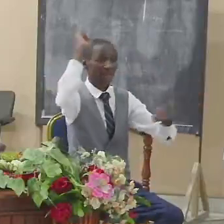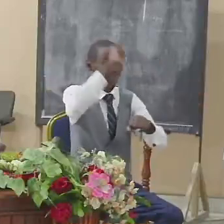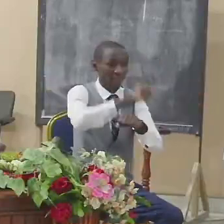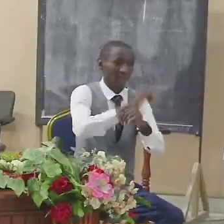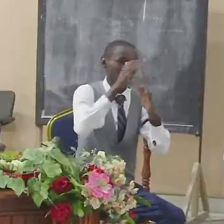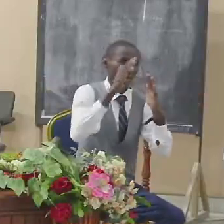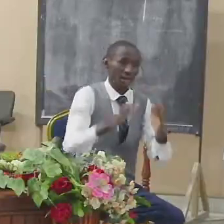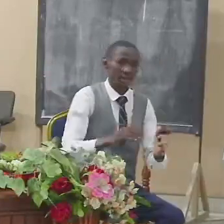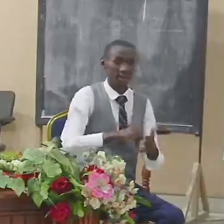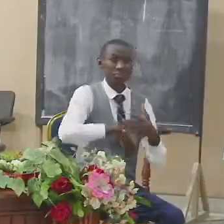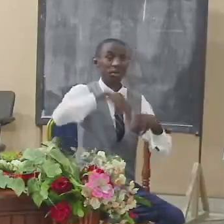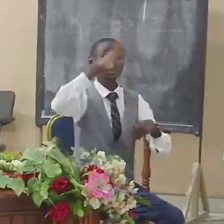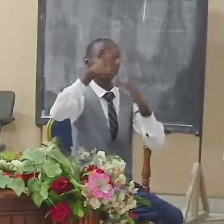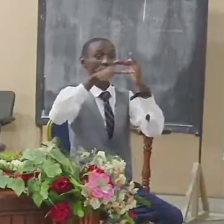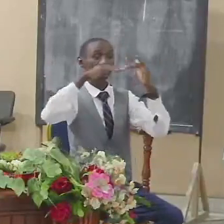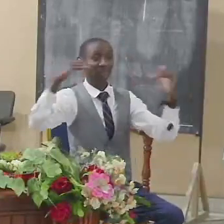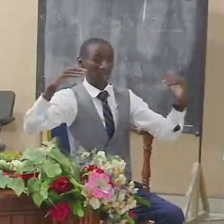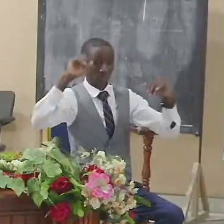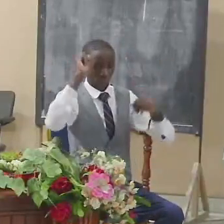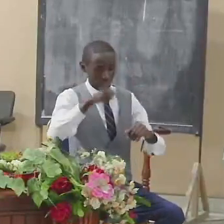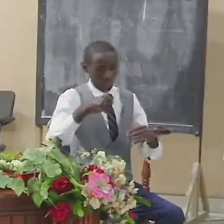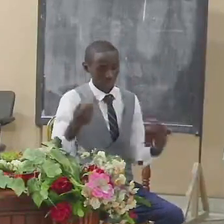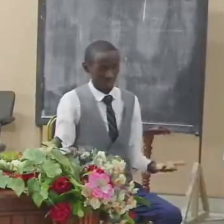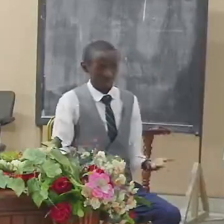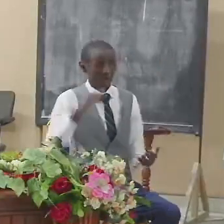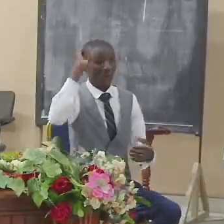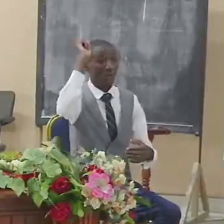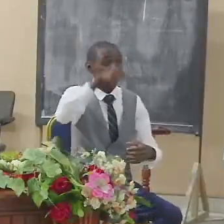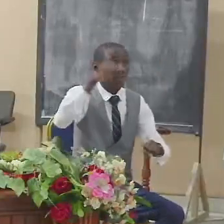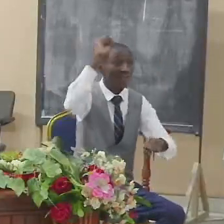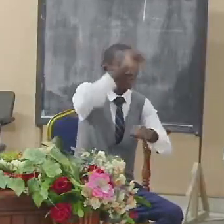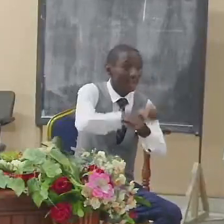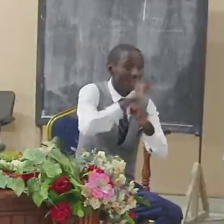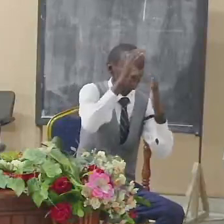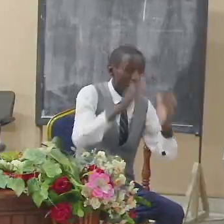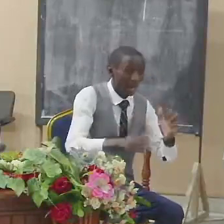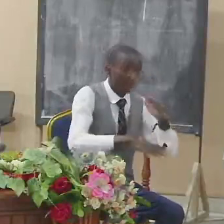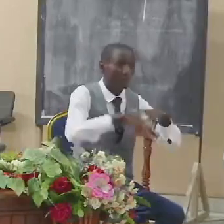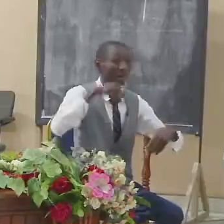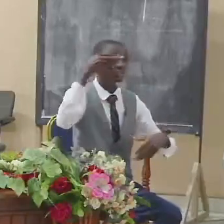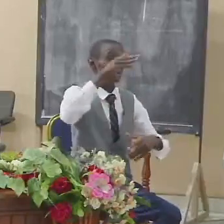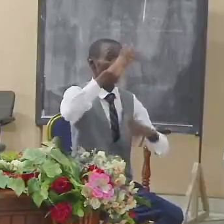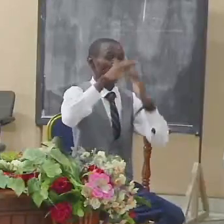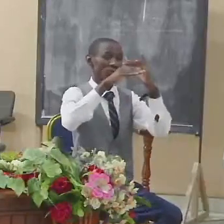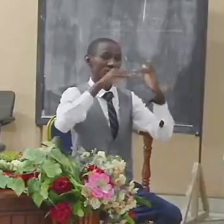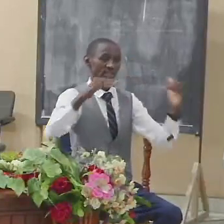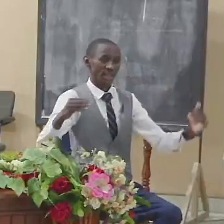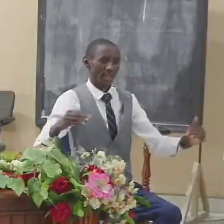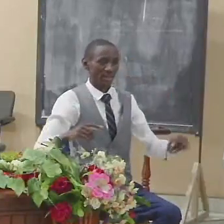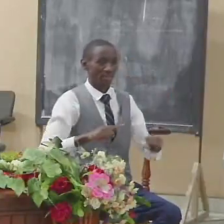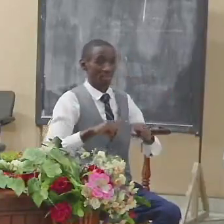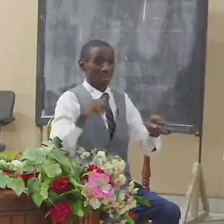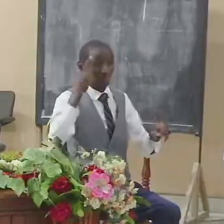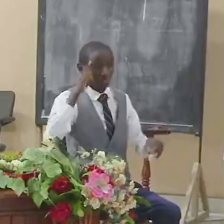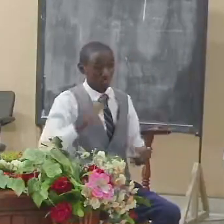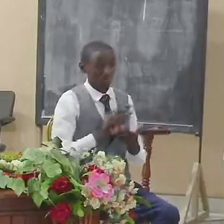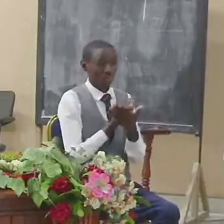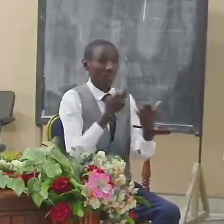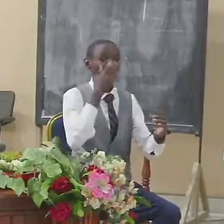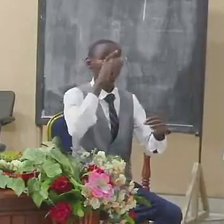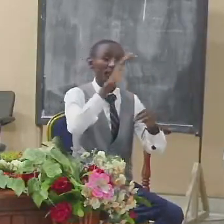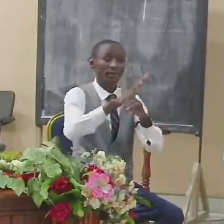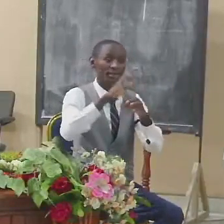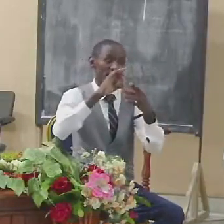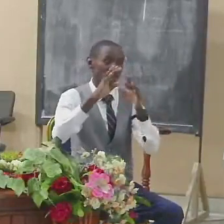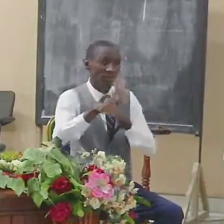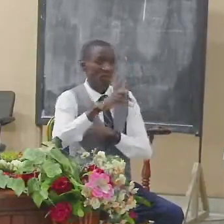Washindaji wataenda. Mais oui. Ndio. Oui, les vainqueurs. Washindaji wataenda. Pour nous. Kwetu sisi. Les promesses de Dieu. Ahadi